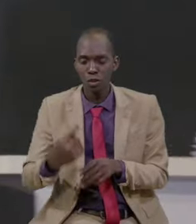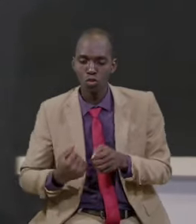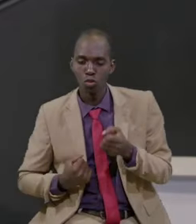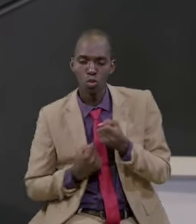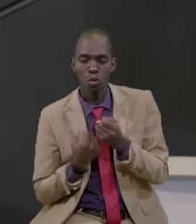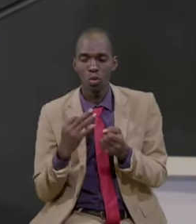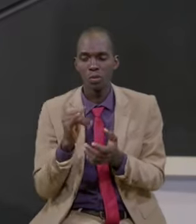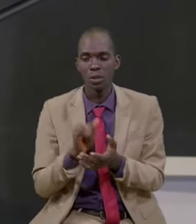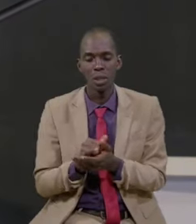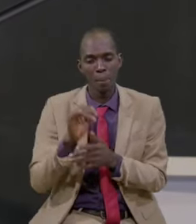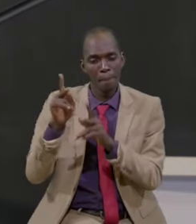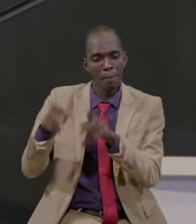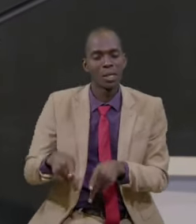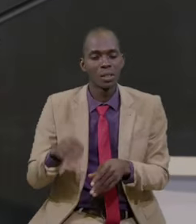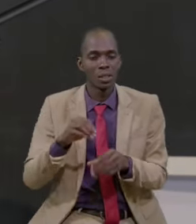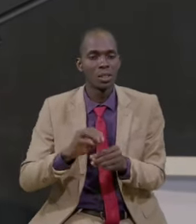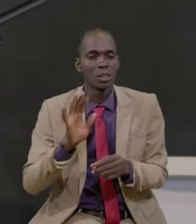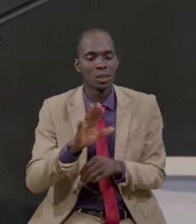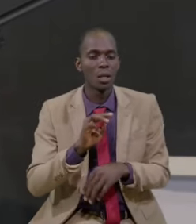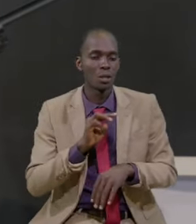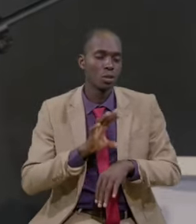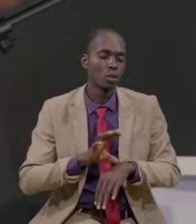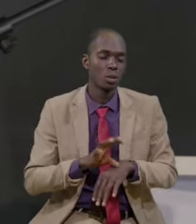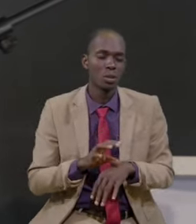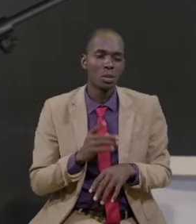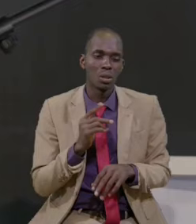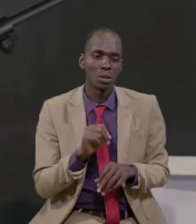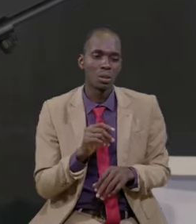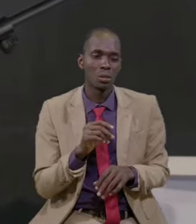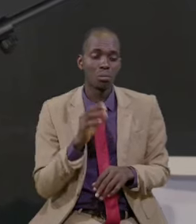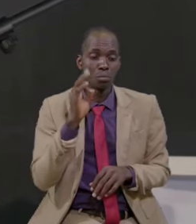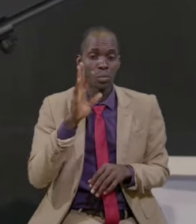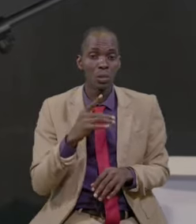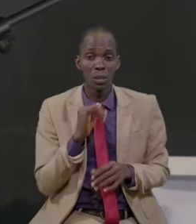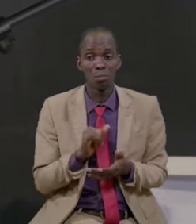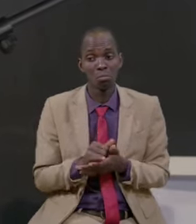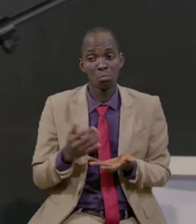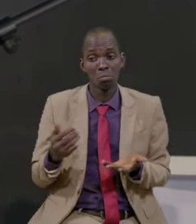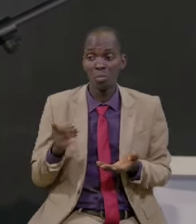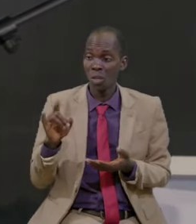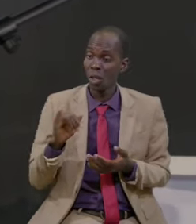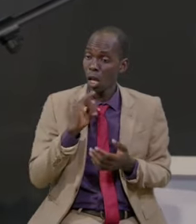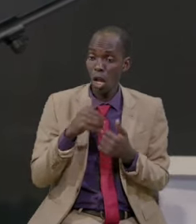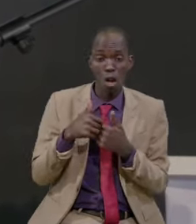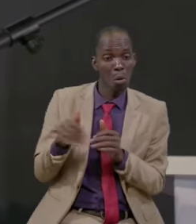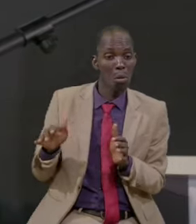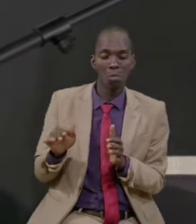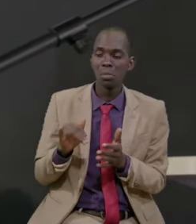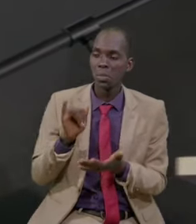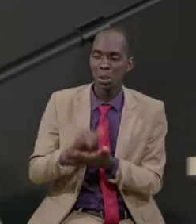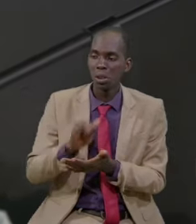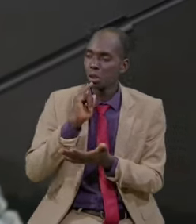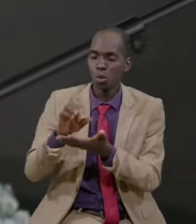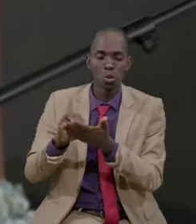leur ministère, ils disent, bon, s'il est perdu, ça c'est dans ses mains. S'il meurt dans